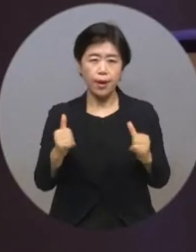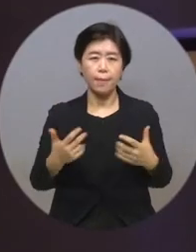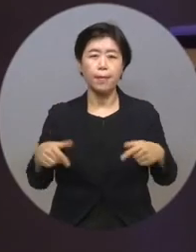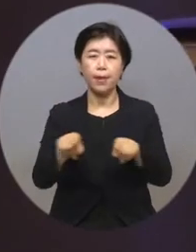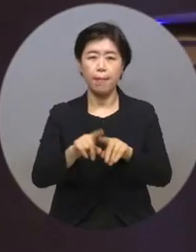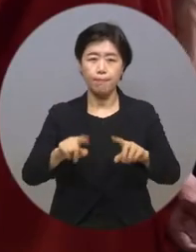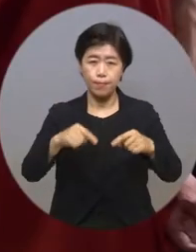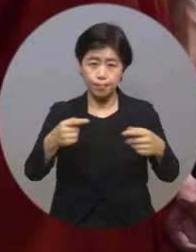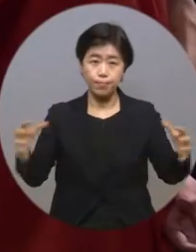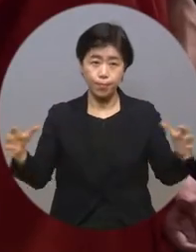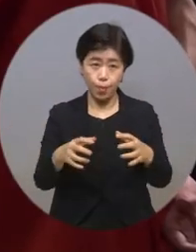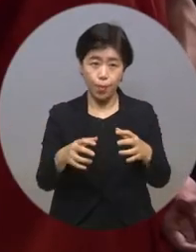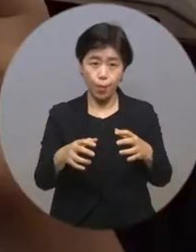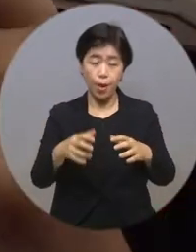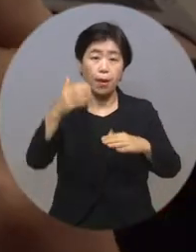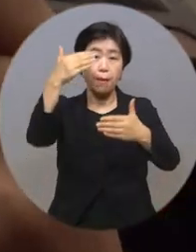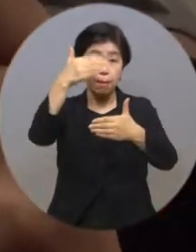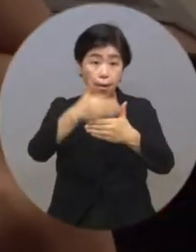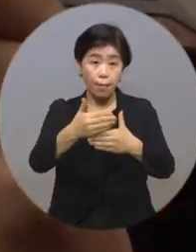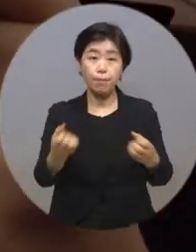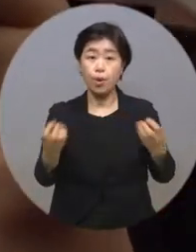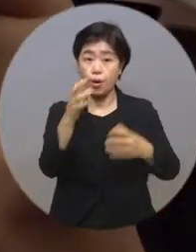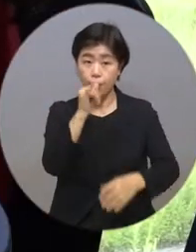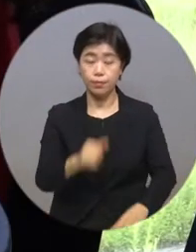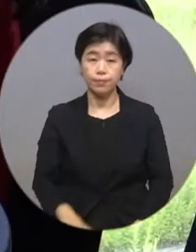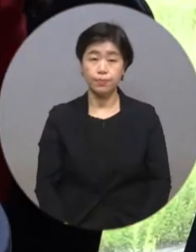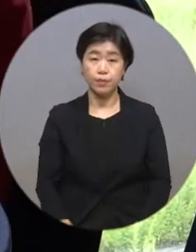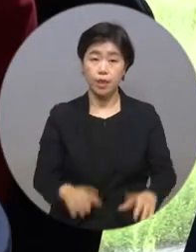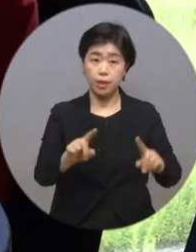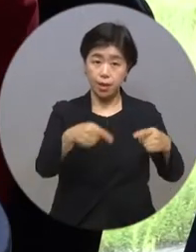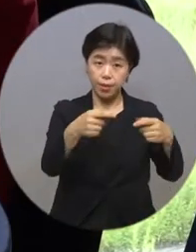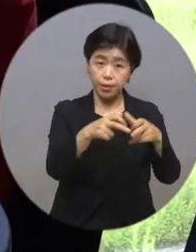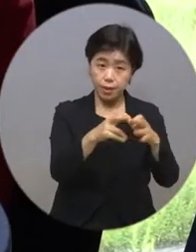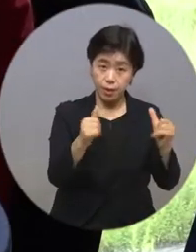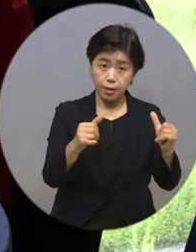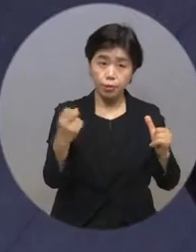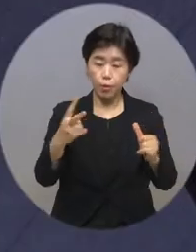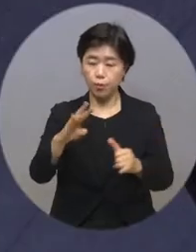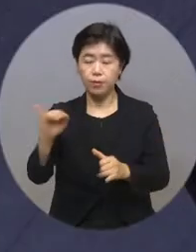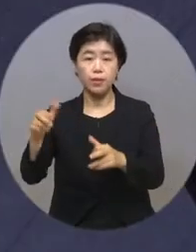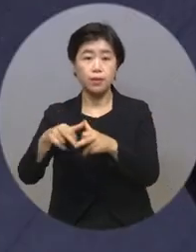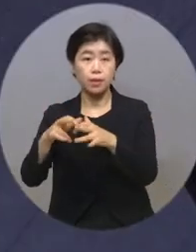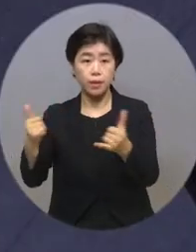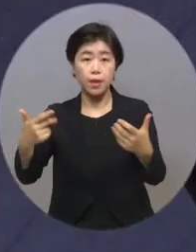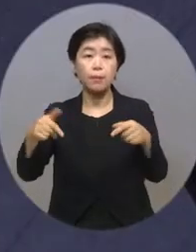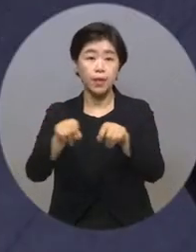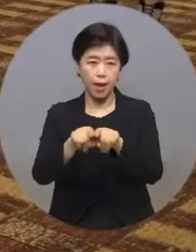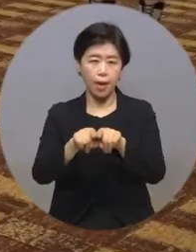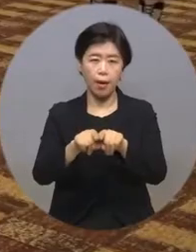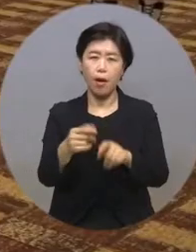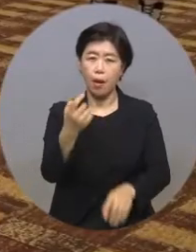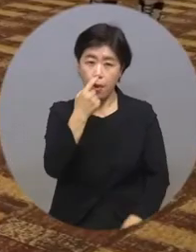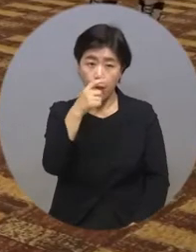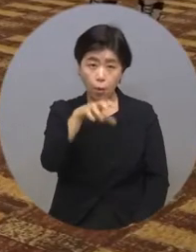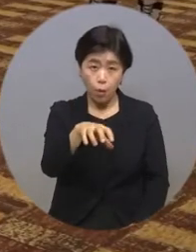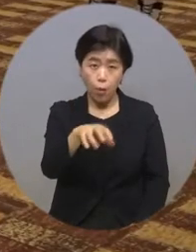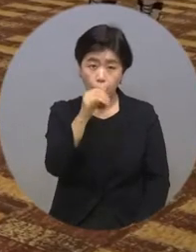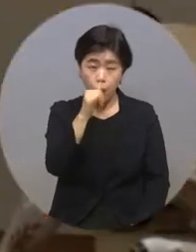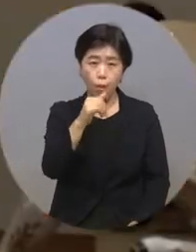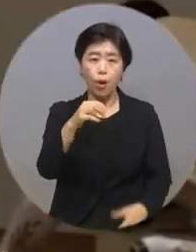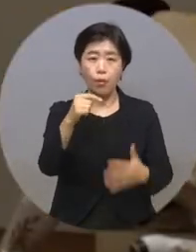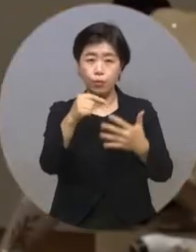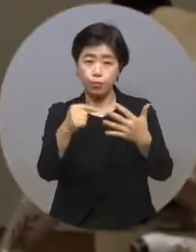콘서트가 열립니다. 축제에 참석하는 장애인 아티스트들과 비장애인도 참여가 가능한 뮤직 앤 아트 클래스, 문화체험